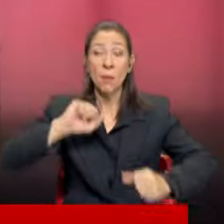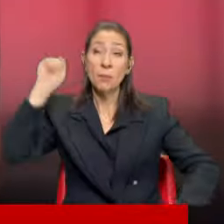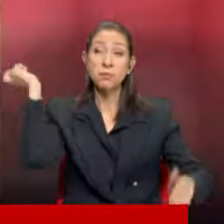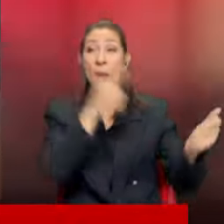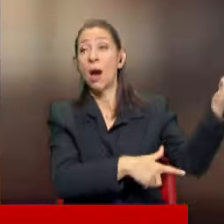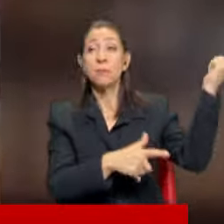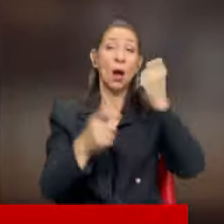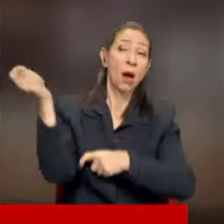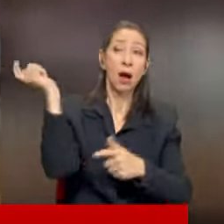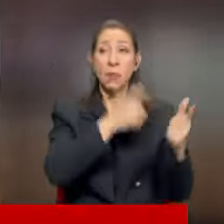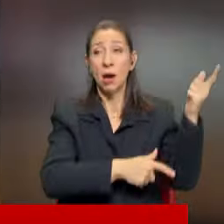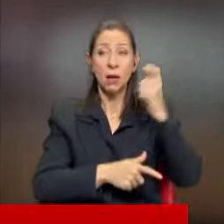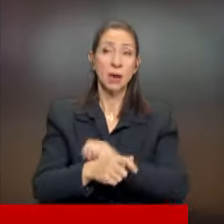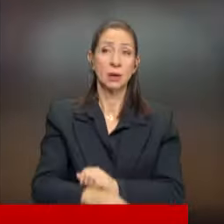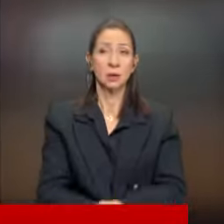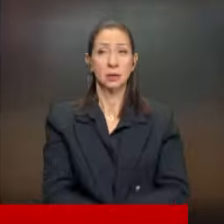havada uçuştu.